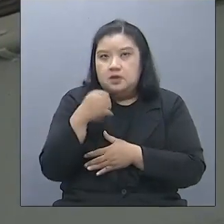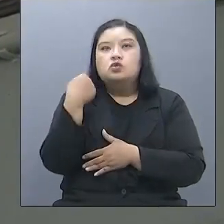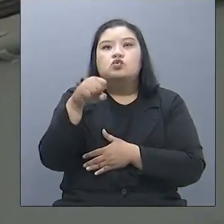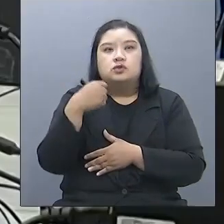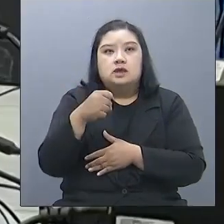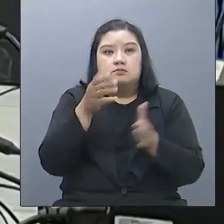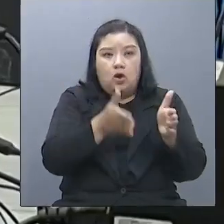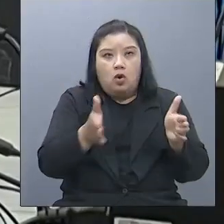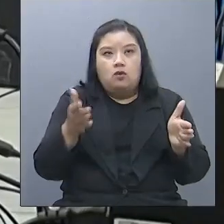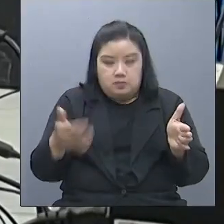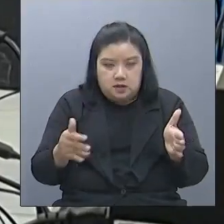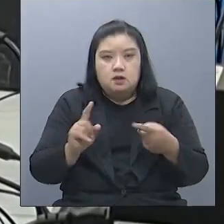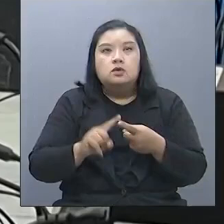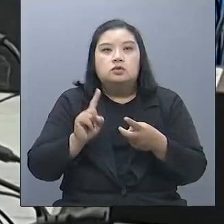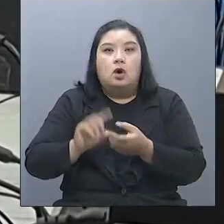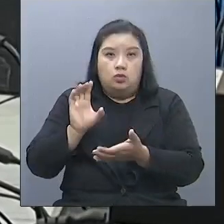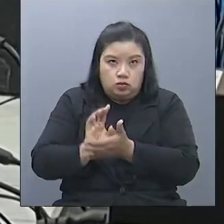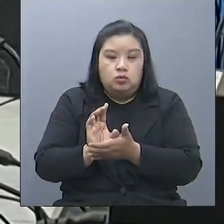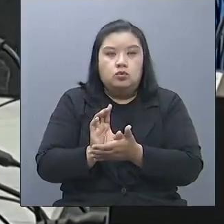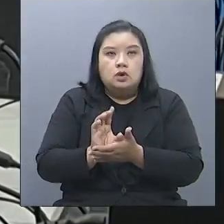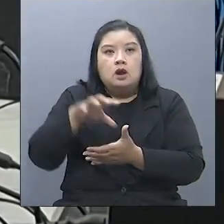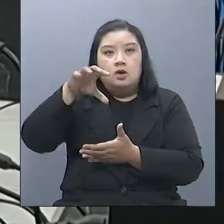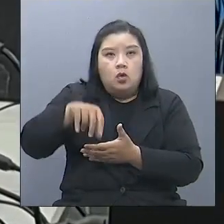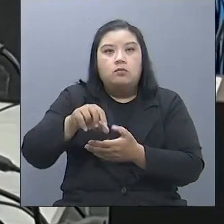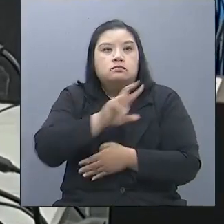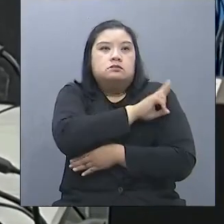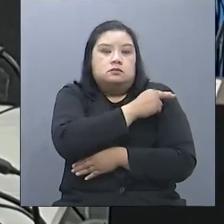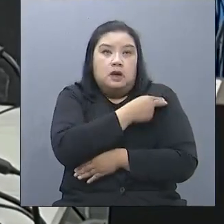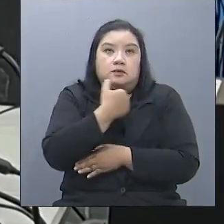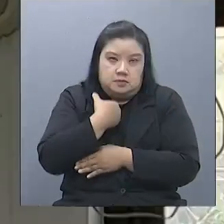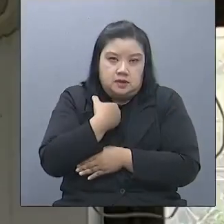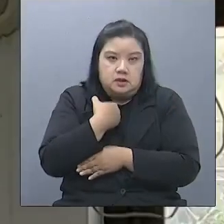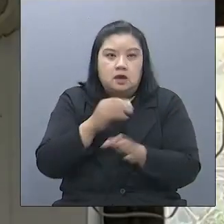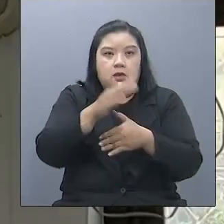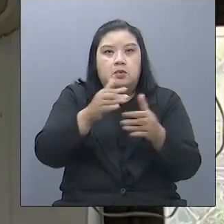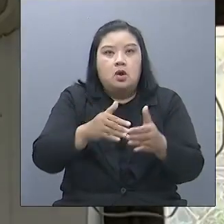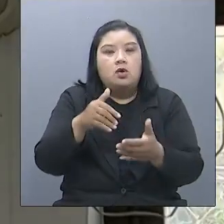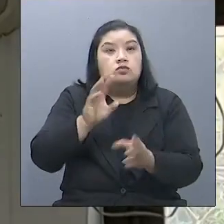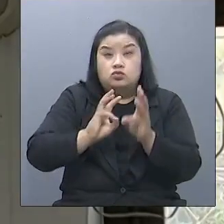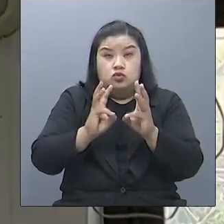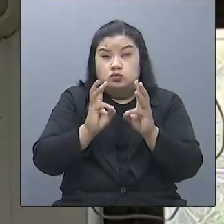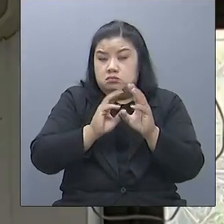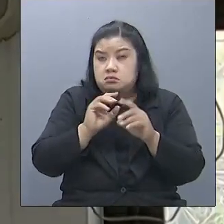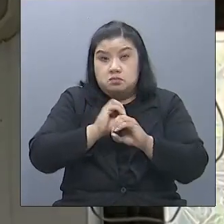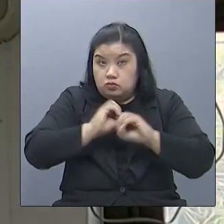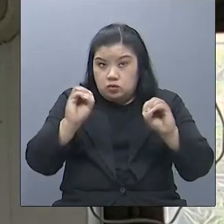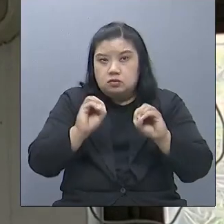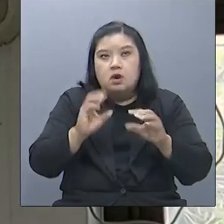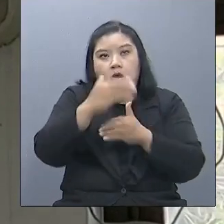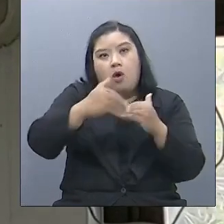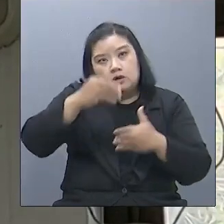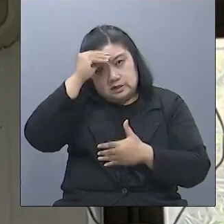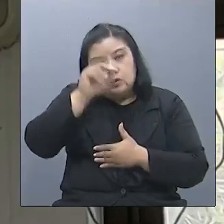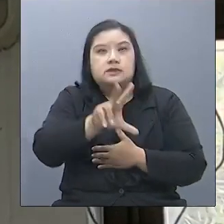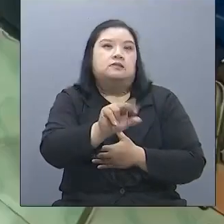ประมาณจากกรมอนามัยไปทำห้องปลอดฝุ่นให้กับเด็กๆในศูนย์อนามัยและศูนย์เด็กเล็กได้อีก33ห้องค่ะซึ่งโดยเฉลี่